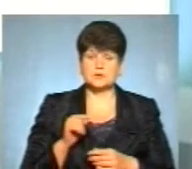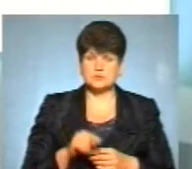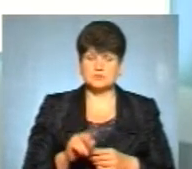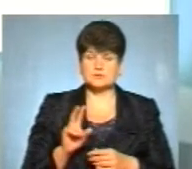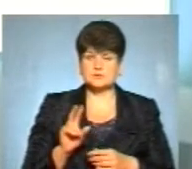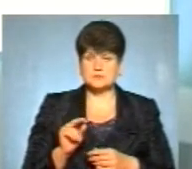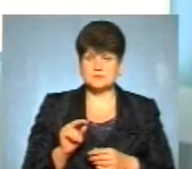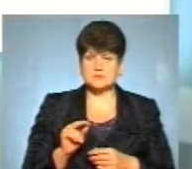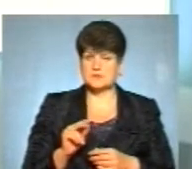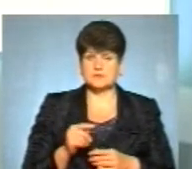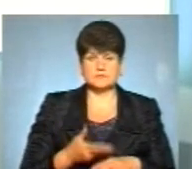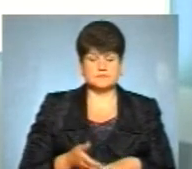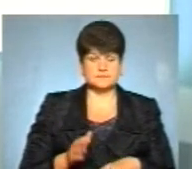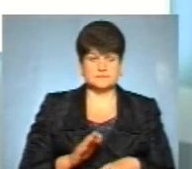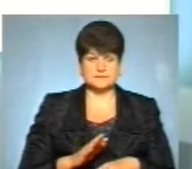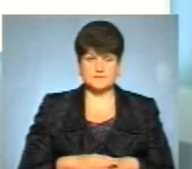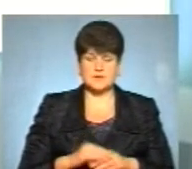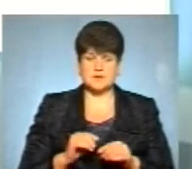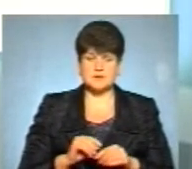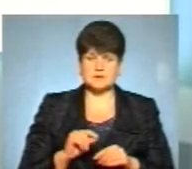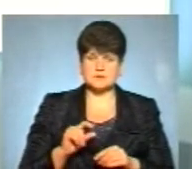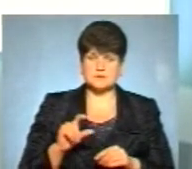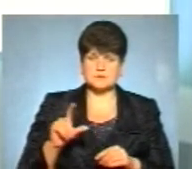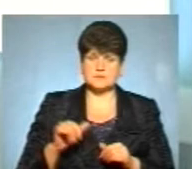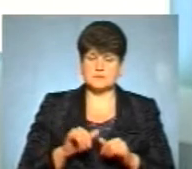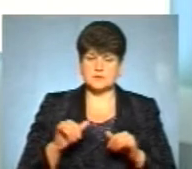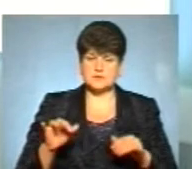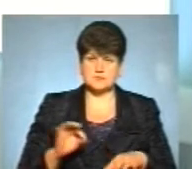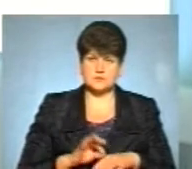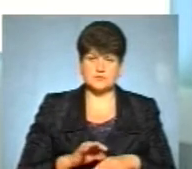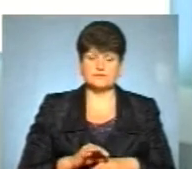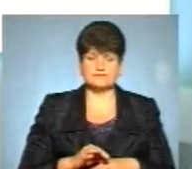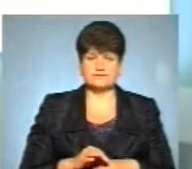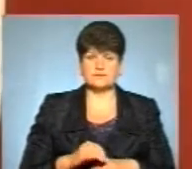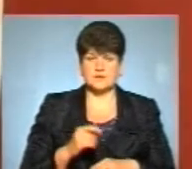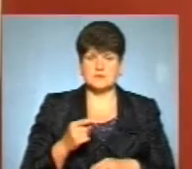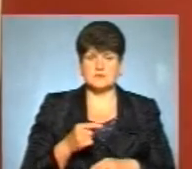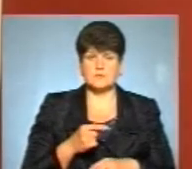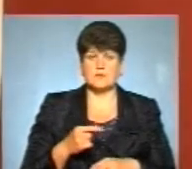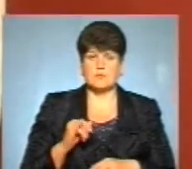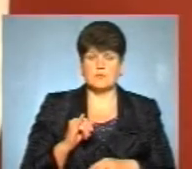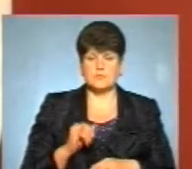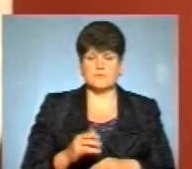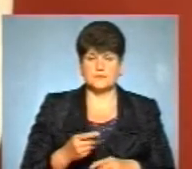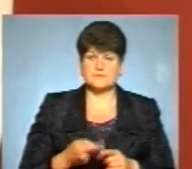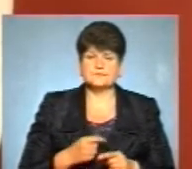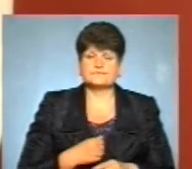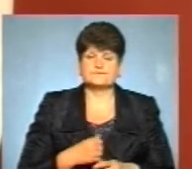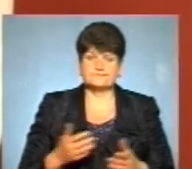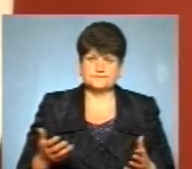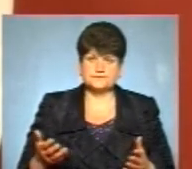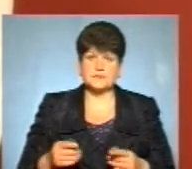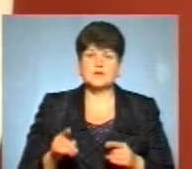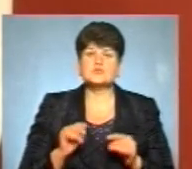є напружена і динаміка зростання захворюваності є негативна, на жаль. Отже, бачимо таку негативну тенденцію. З